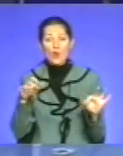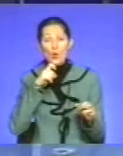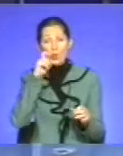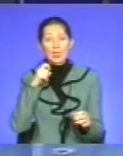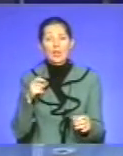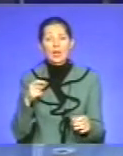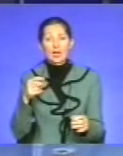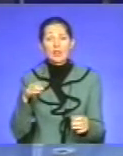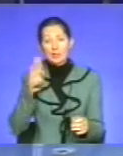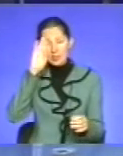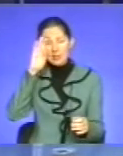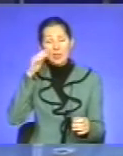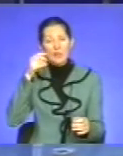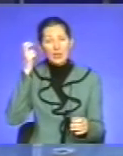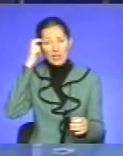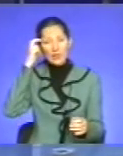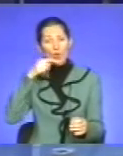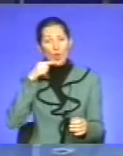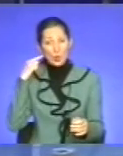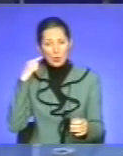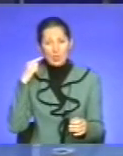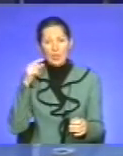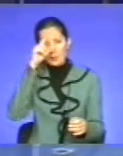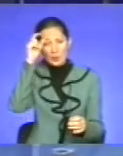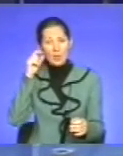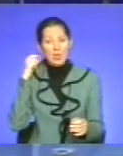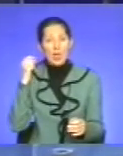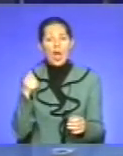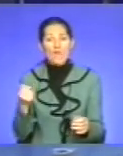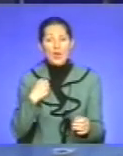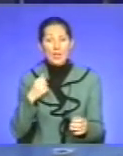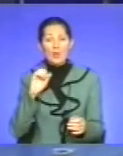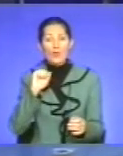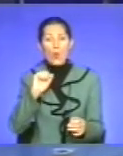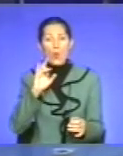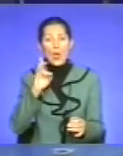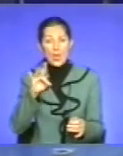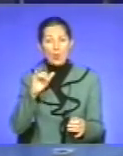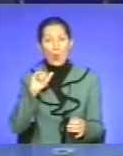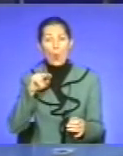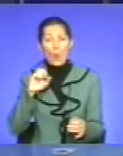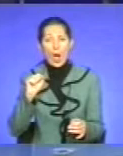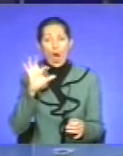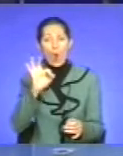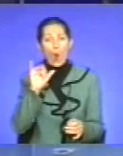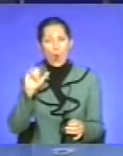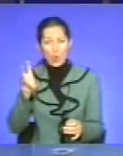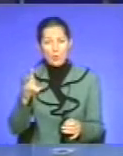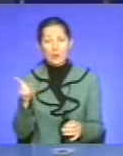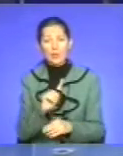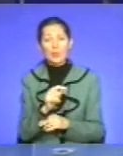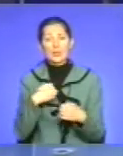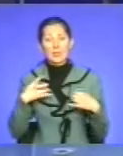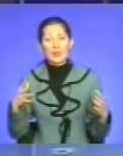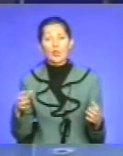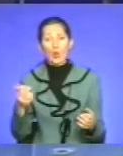козаків Гетьманської доби, січових стрільців, вояків армії УНР, УПА та діячів ОУН. У Тернополі свято героїв розпочалося з